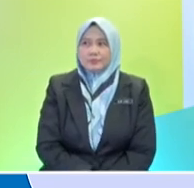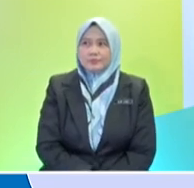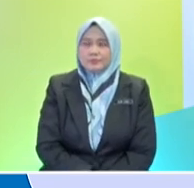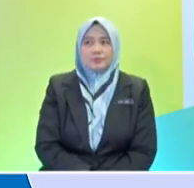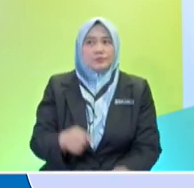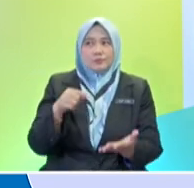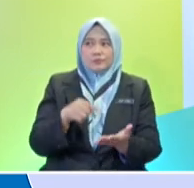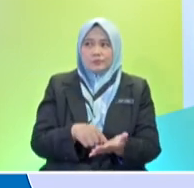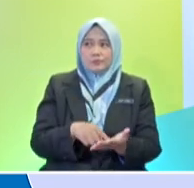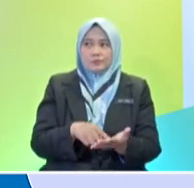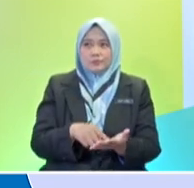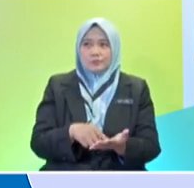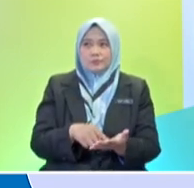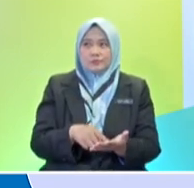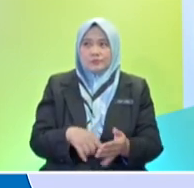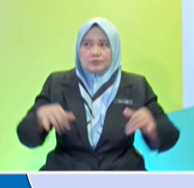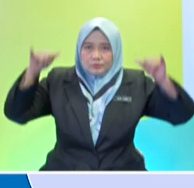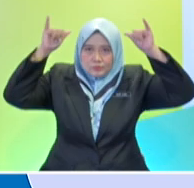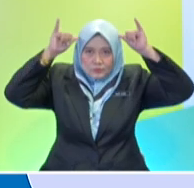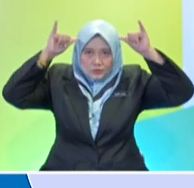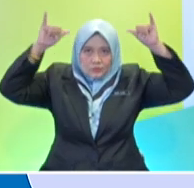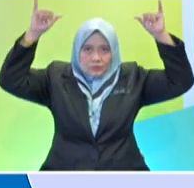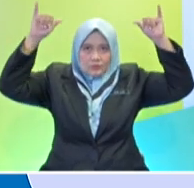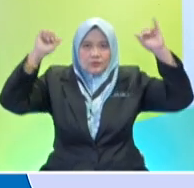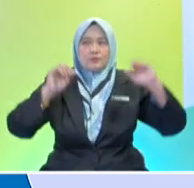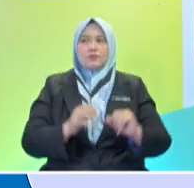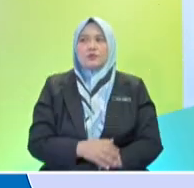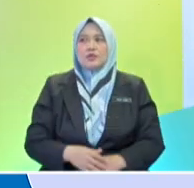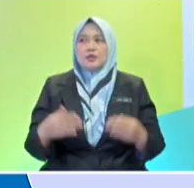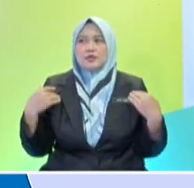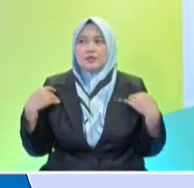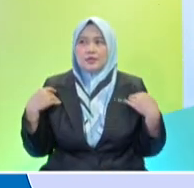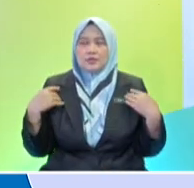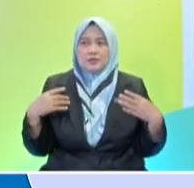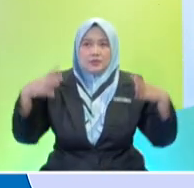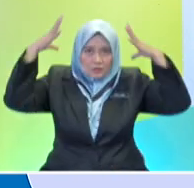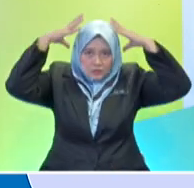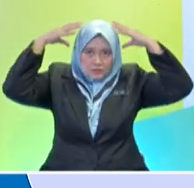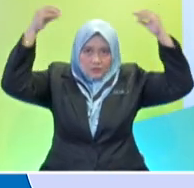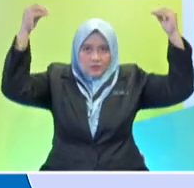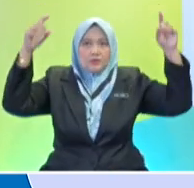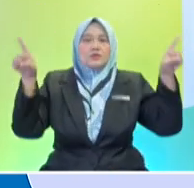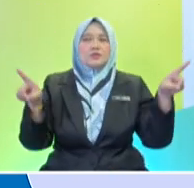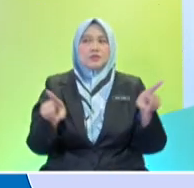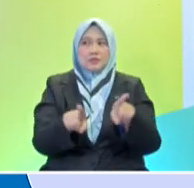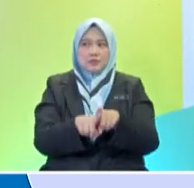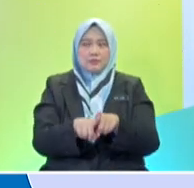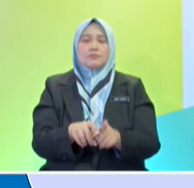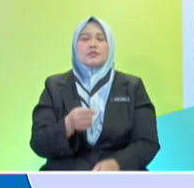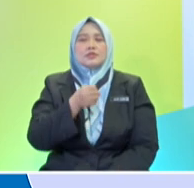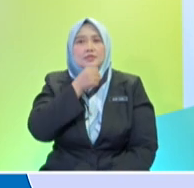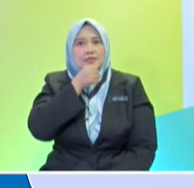Mira? Ini ialah rusa. Ya, betul. Rusa mempunyai tanduk. Sama seperti